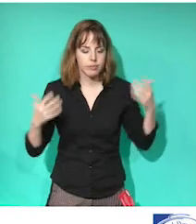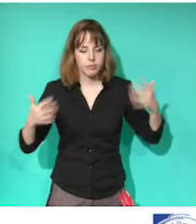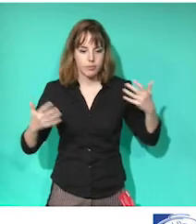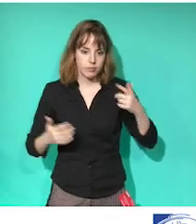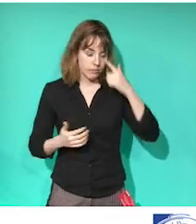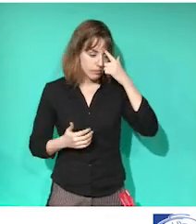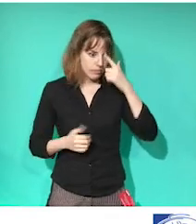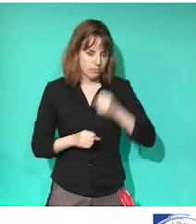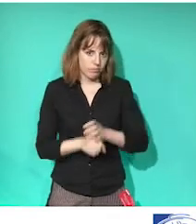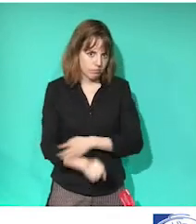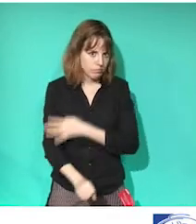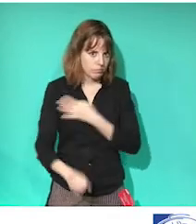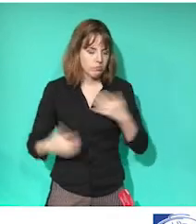avait eu